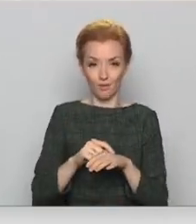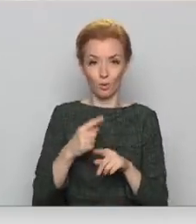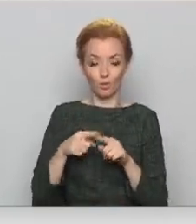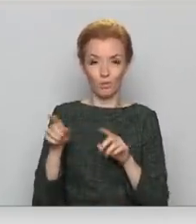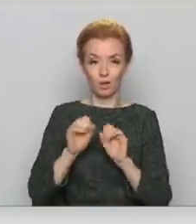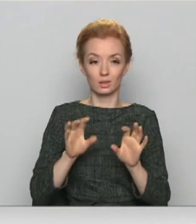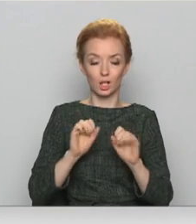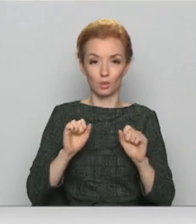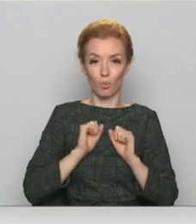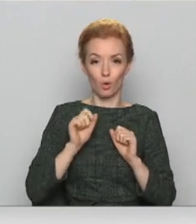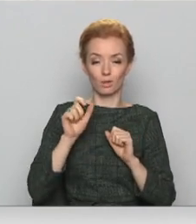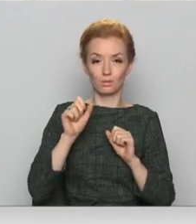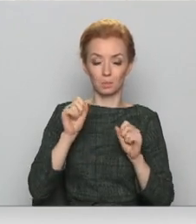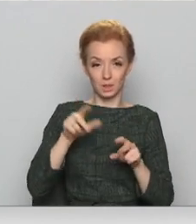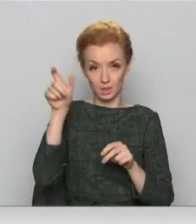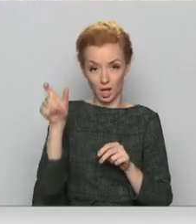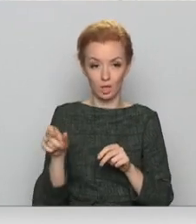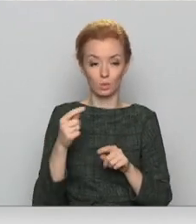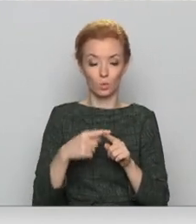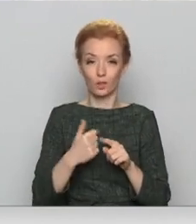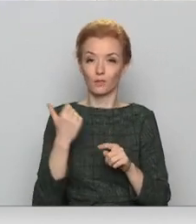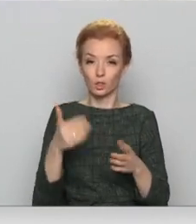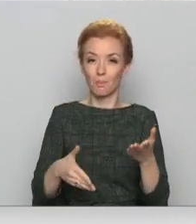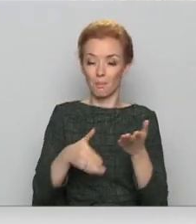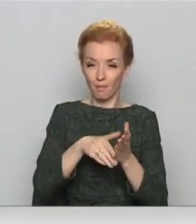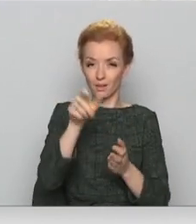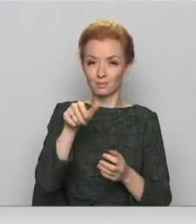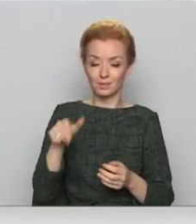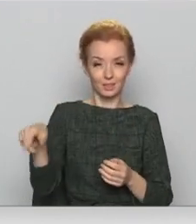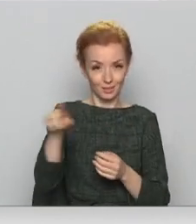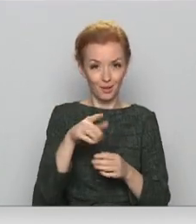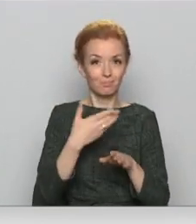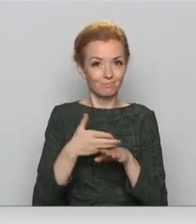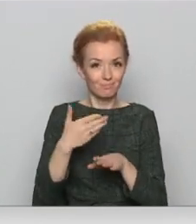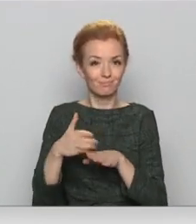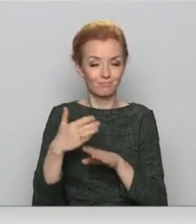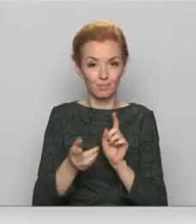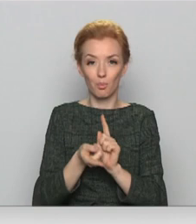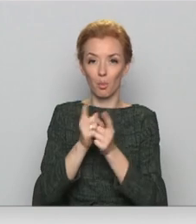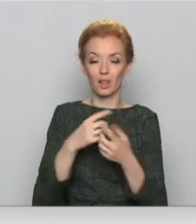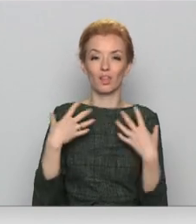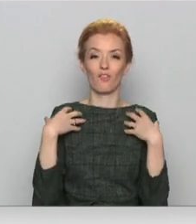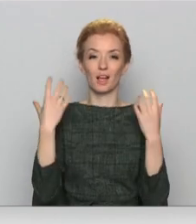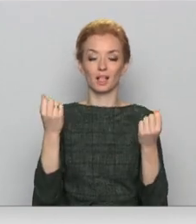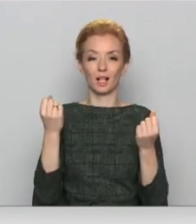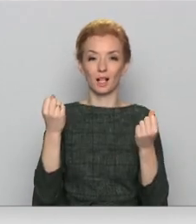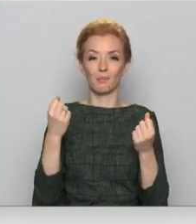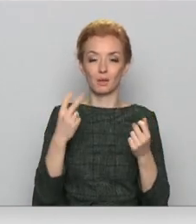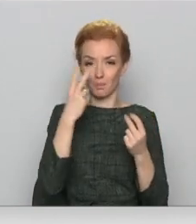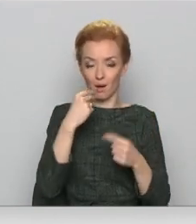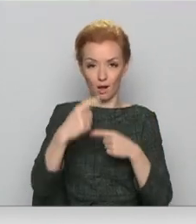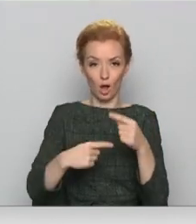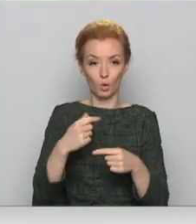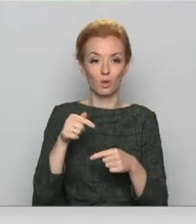Žunda. Viņš ar biohakingu palīdz cilvēkiem sistemātiski un pakāpeniski mainīt veselības paradumus. Tas ir